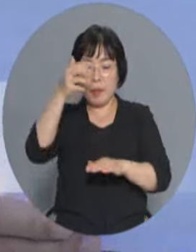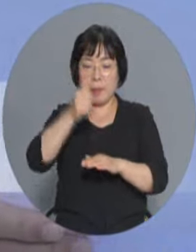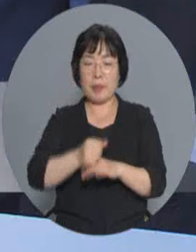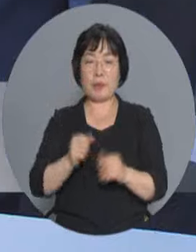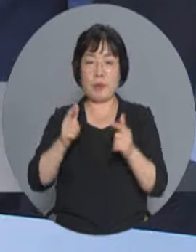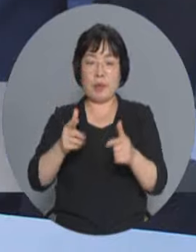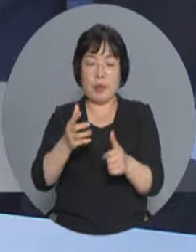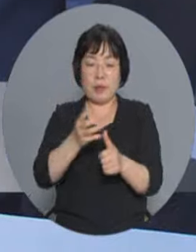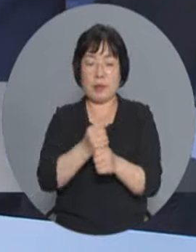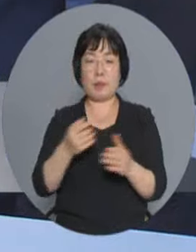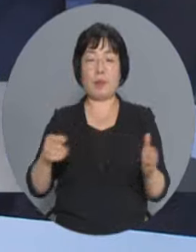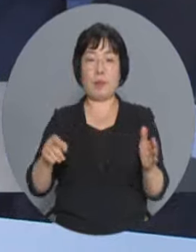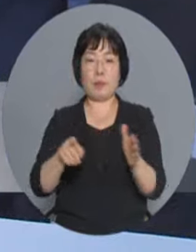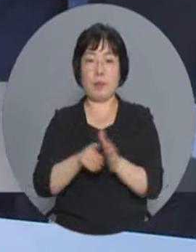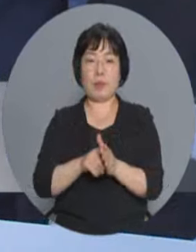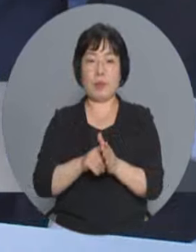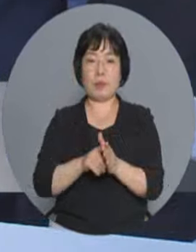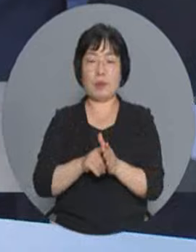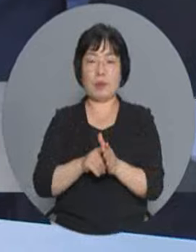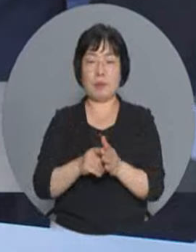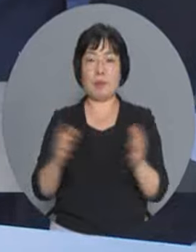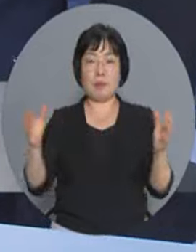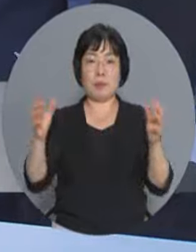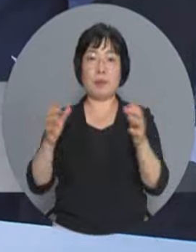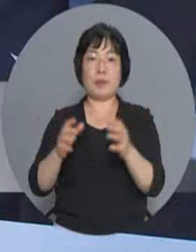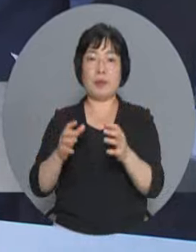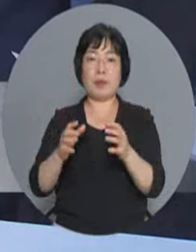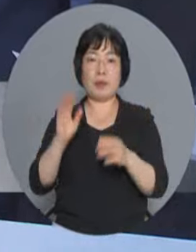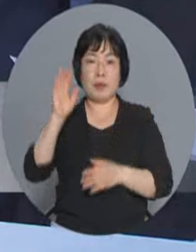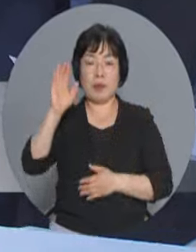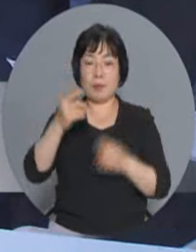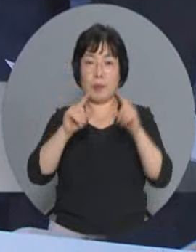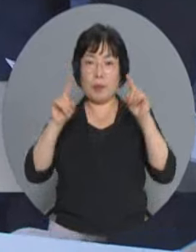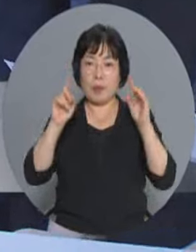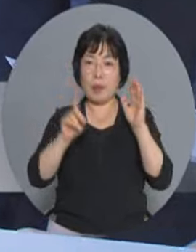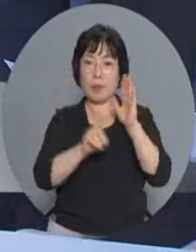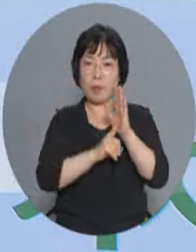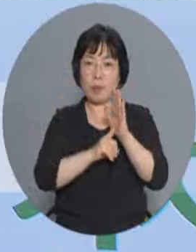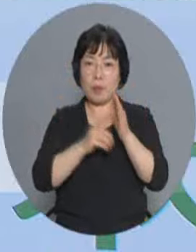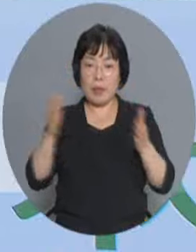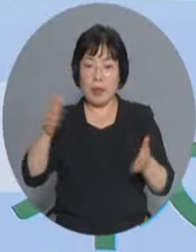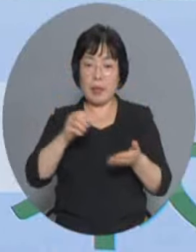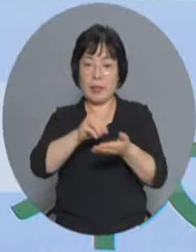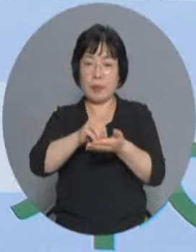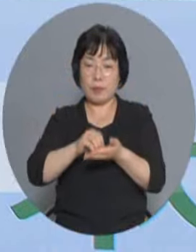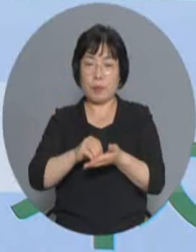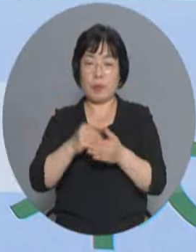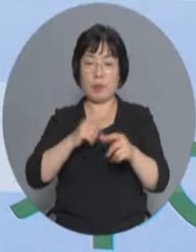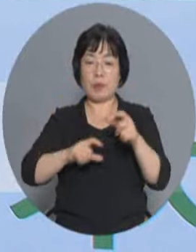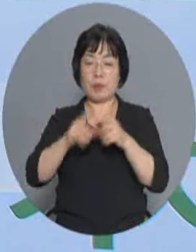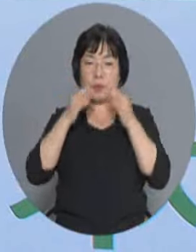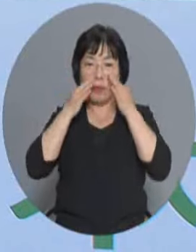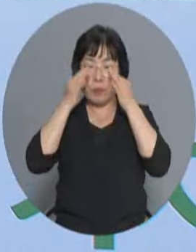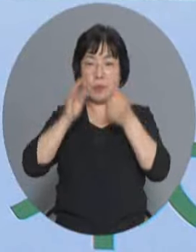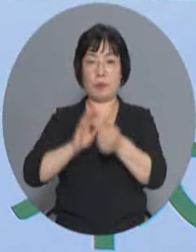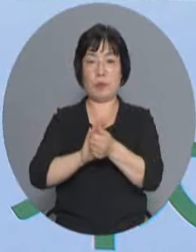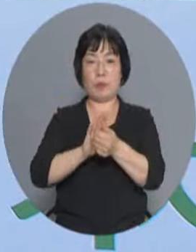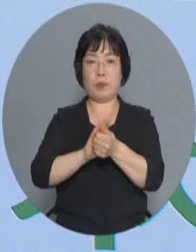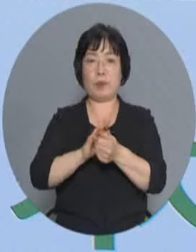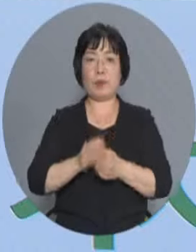기회를 치지 않기 위해 이자리에 섰다며으로 보 신생 보겠다고